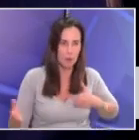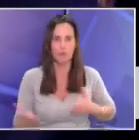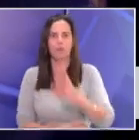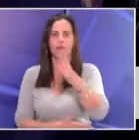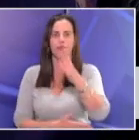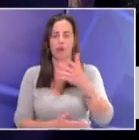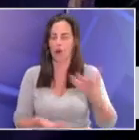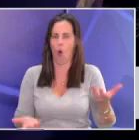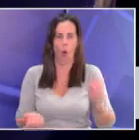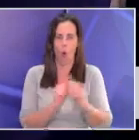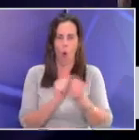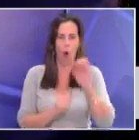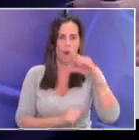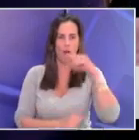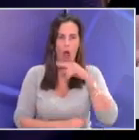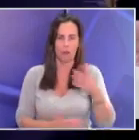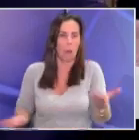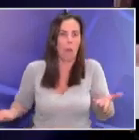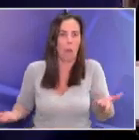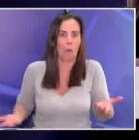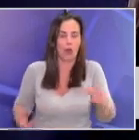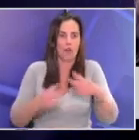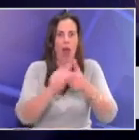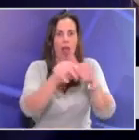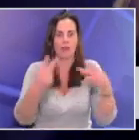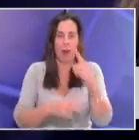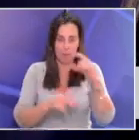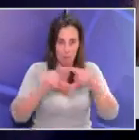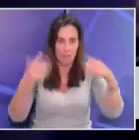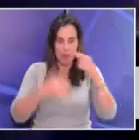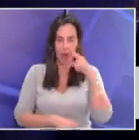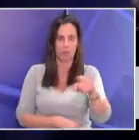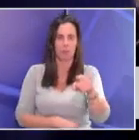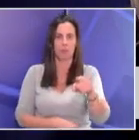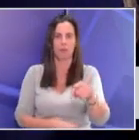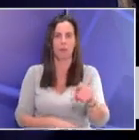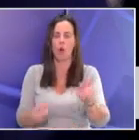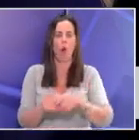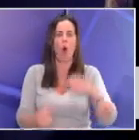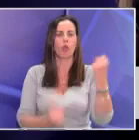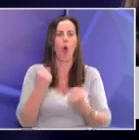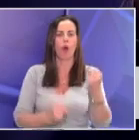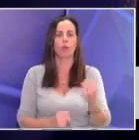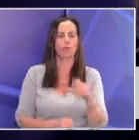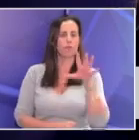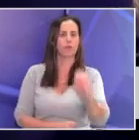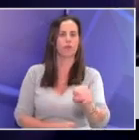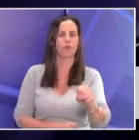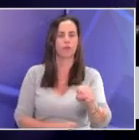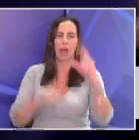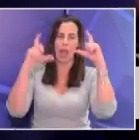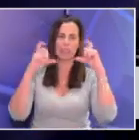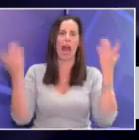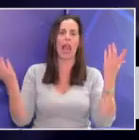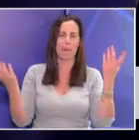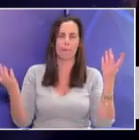קו הפרדה או רמזור אדום, לך תרדוף אחריו. ברגע שיש לו מספר, אתה יכול בדיוק כמו מכונית, לתפוס אותו,